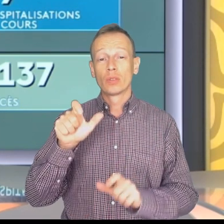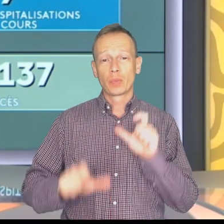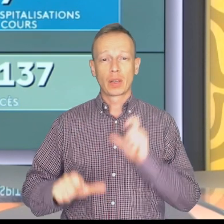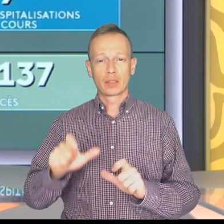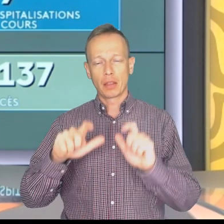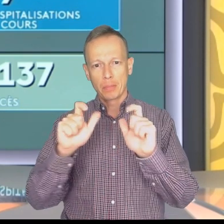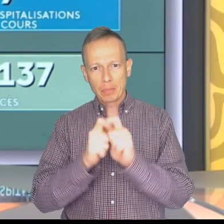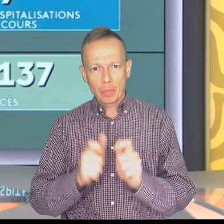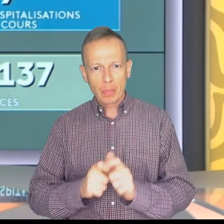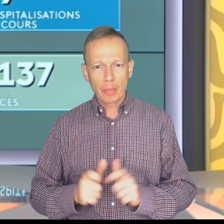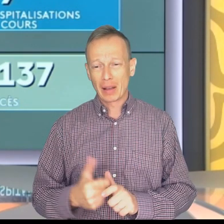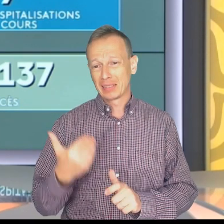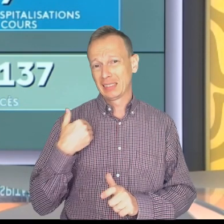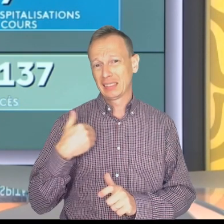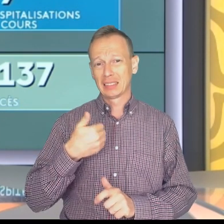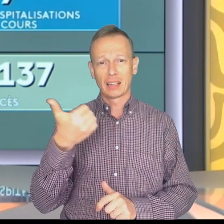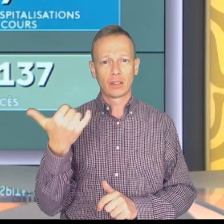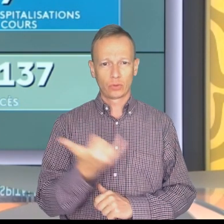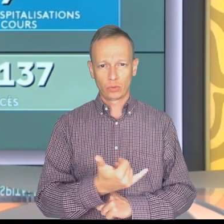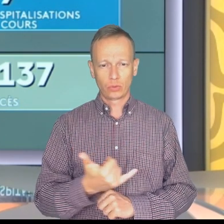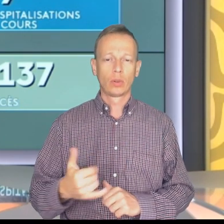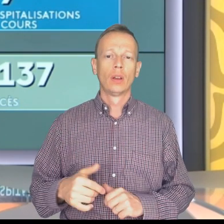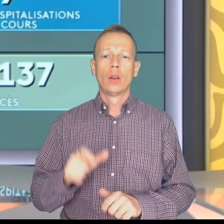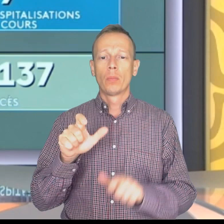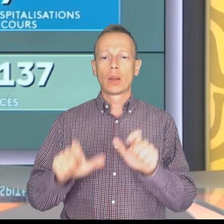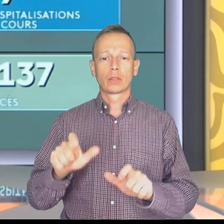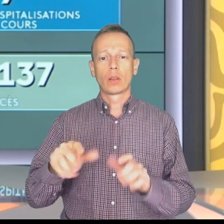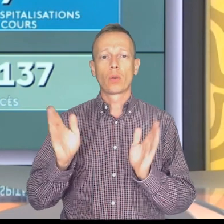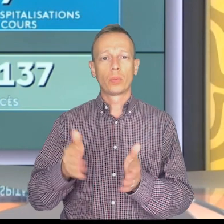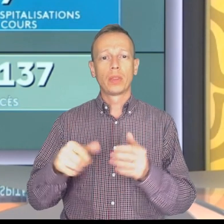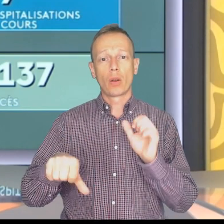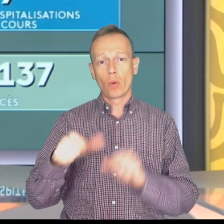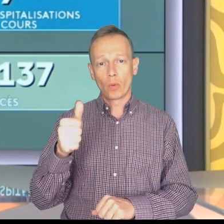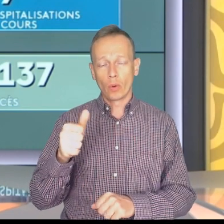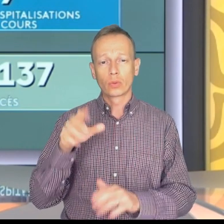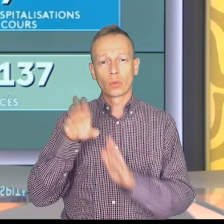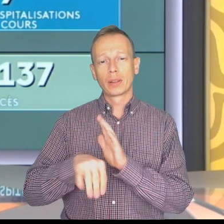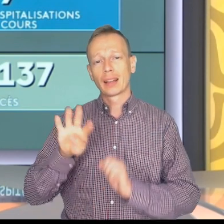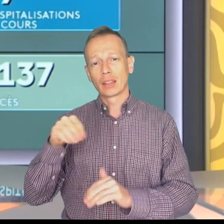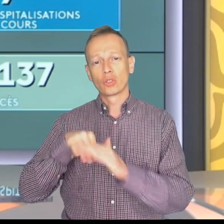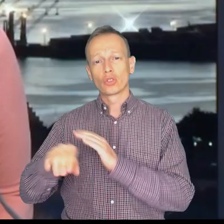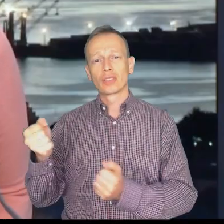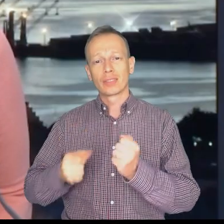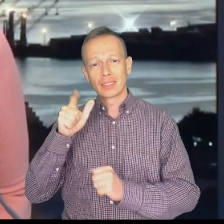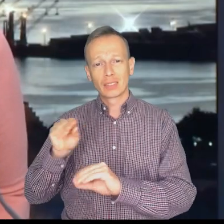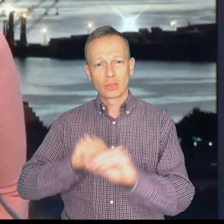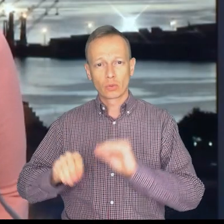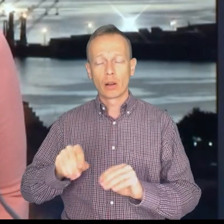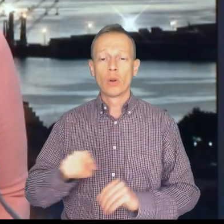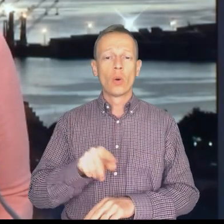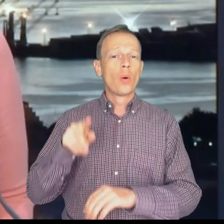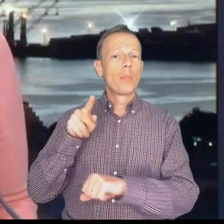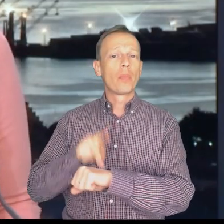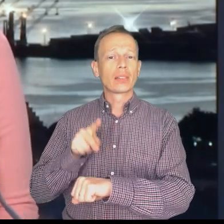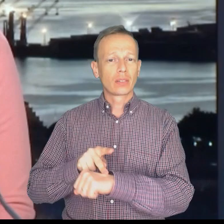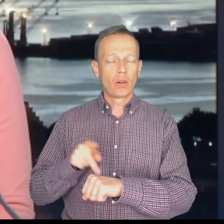dépistés positifs il y a 24 heures. 9 personnes sont hospitalisées, dont 4 en réanimation. Des patients qui, selon les chiffres